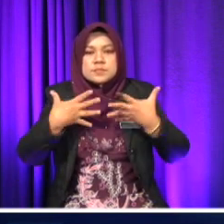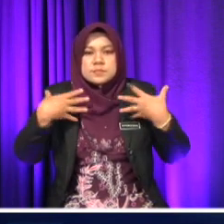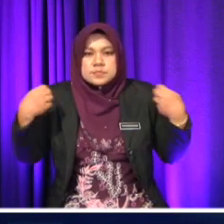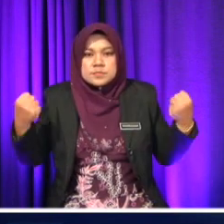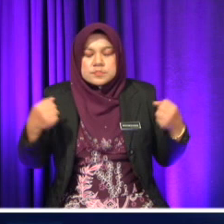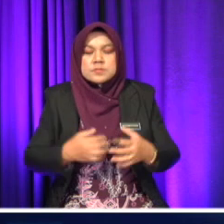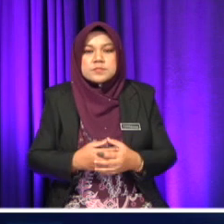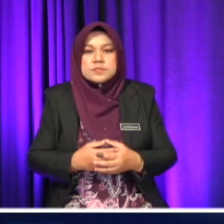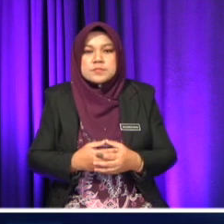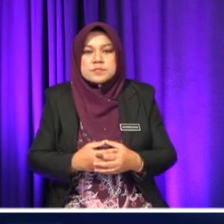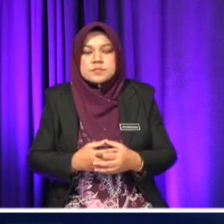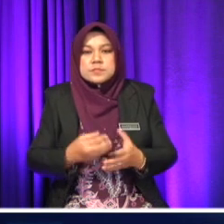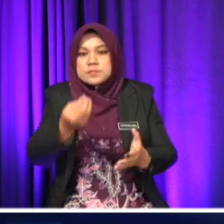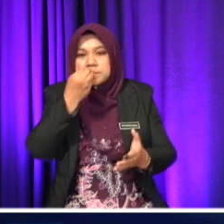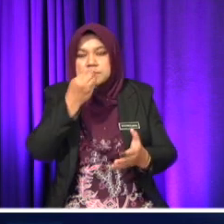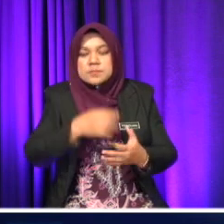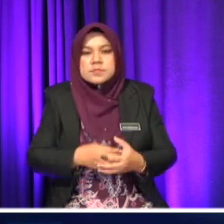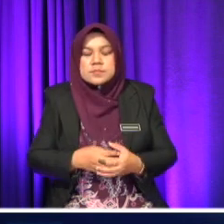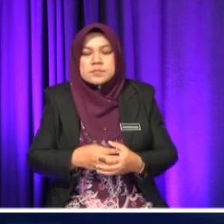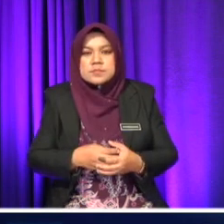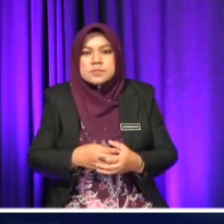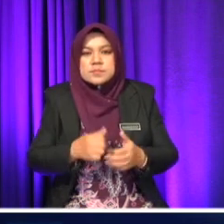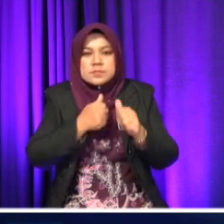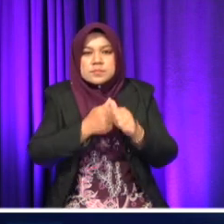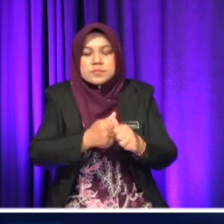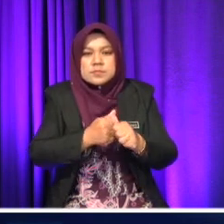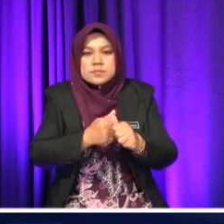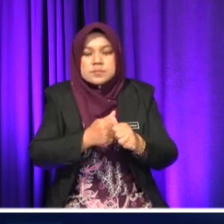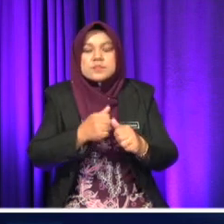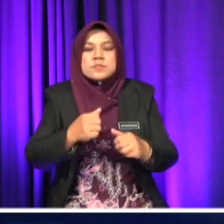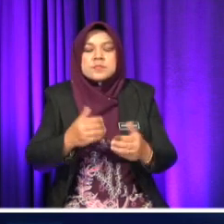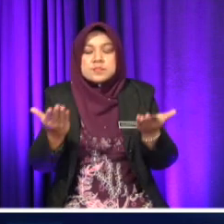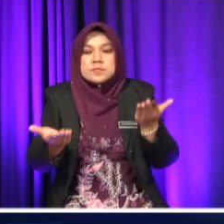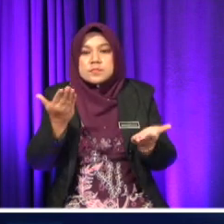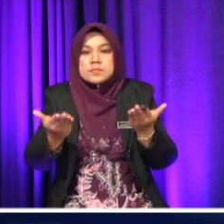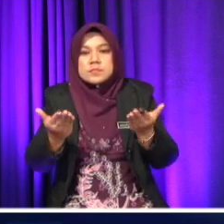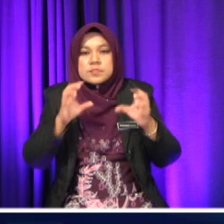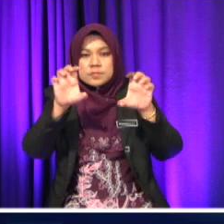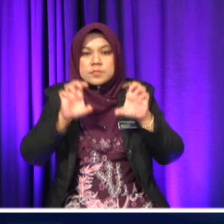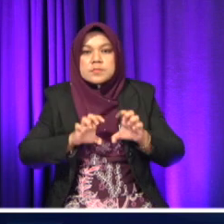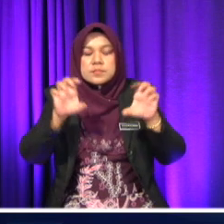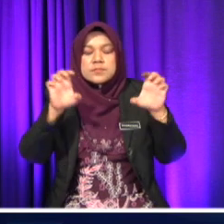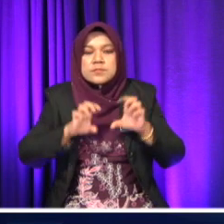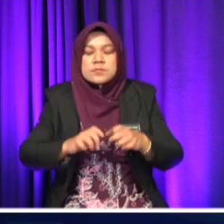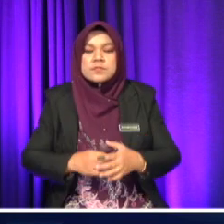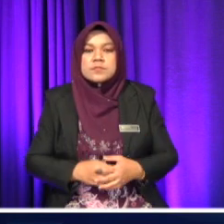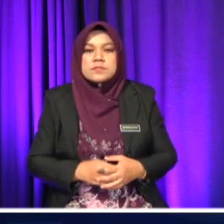yang sehat maka yang yang mengikut gizi seimbang beriak bersenam